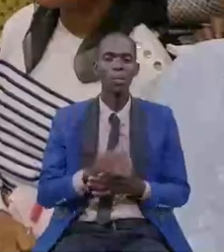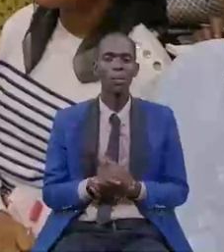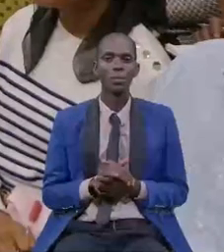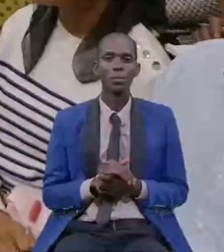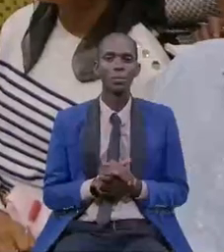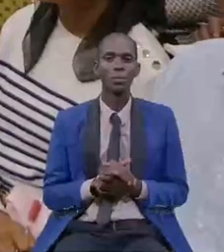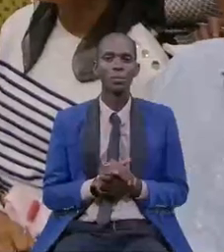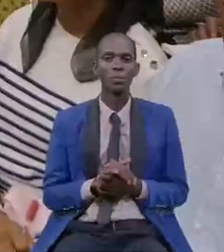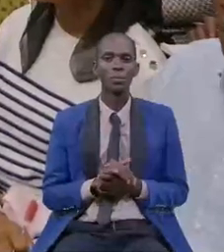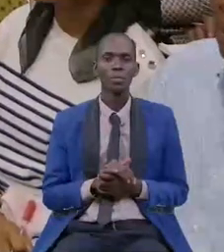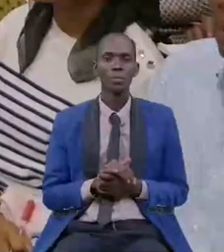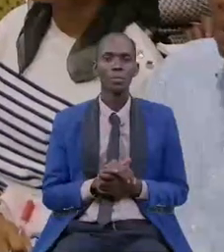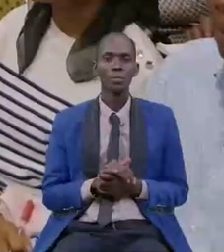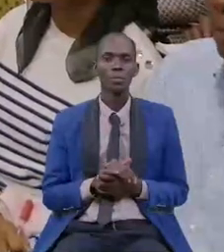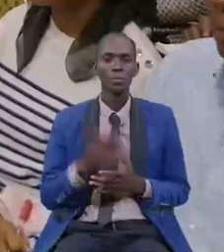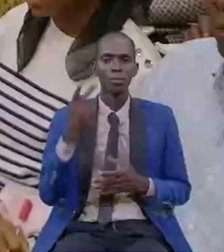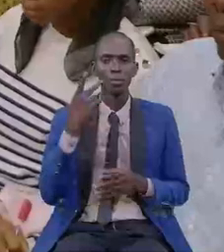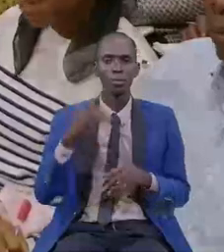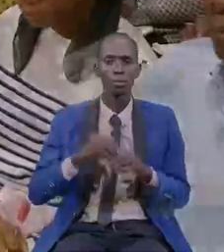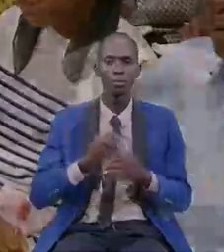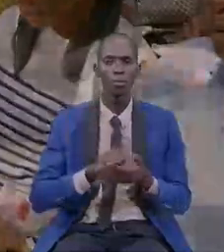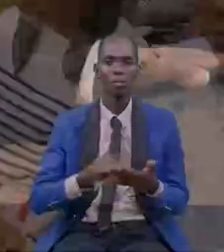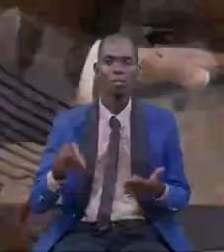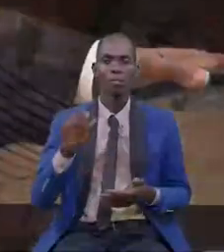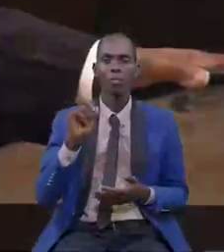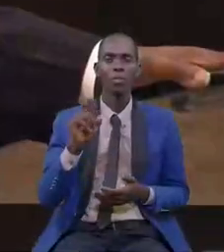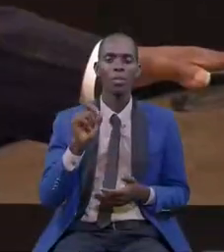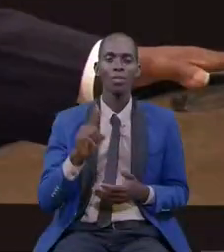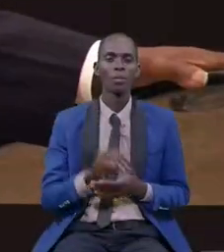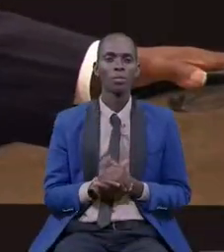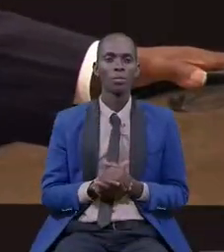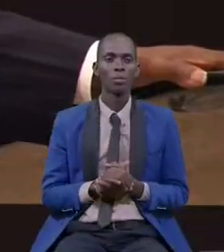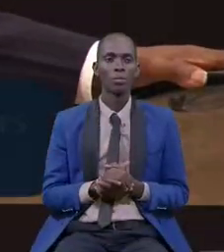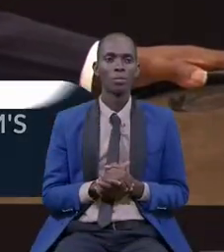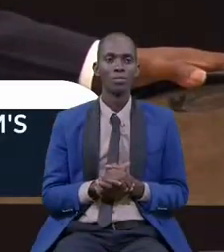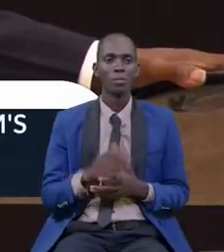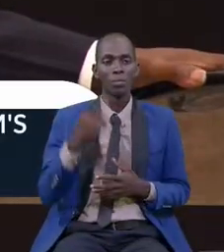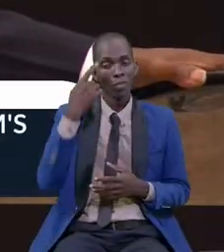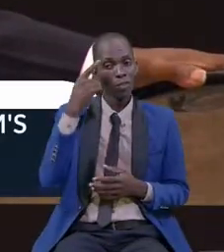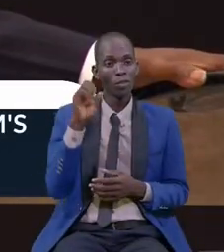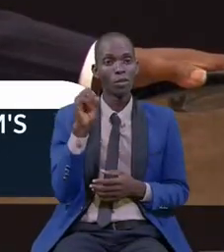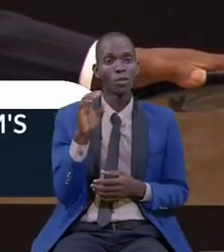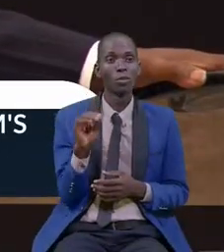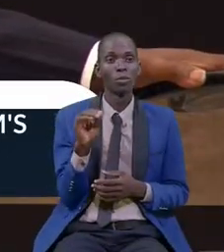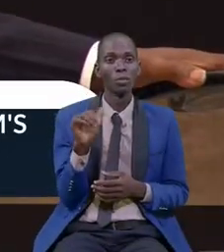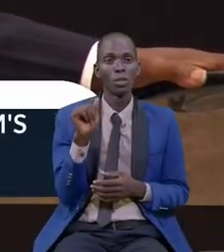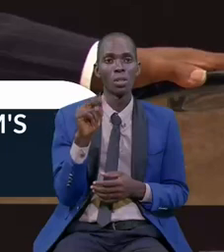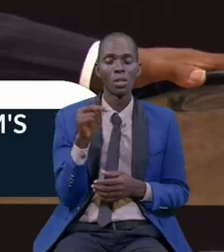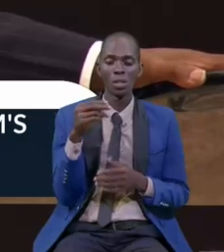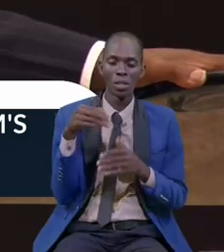là le verset 11 le verset 11 c'est ainsi en